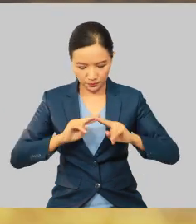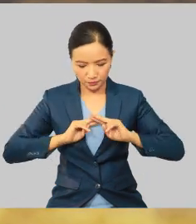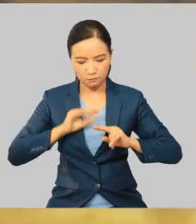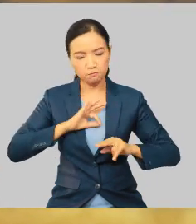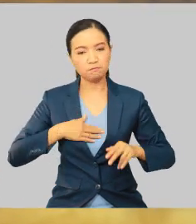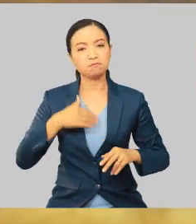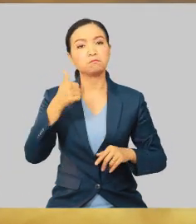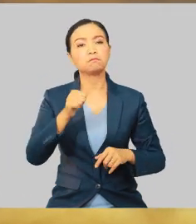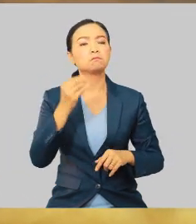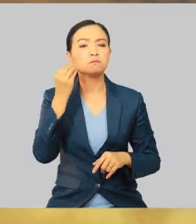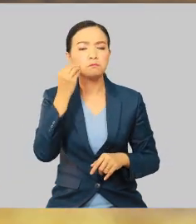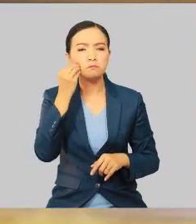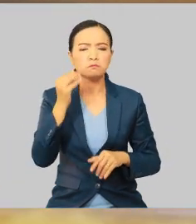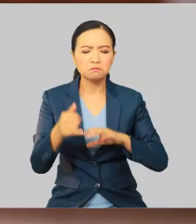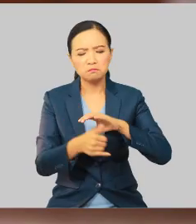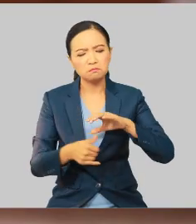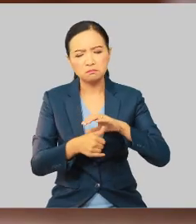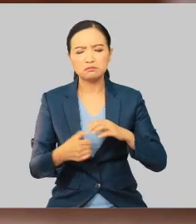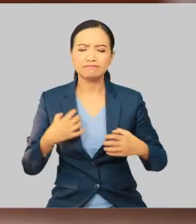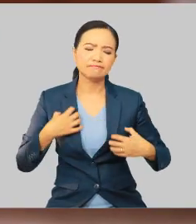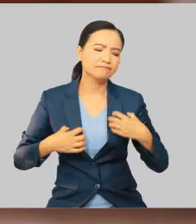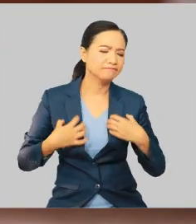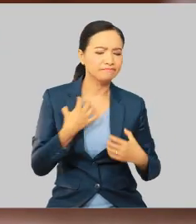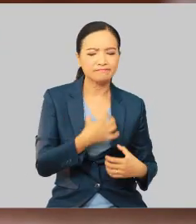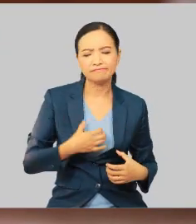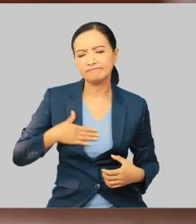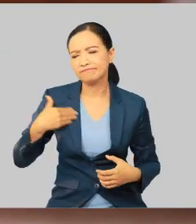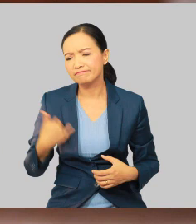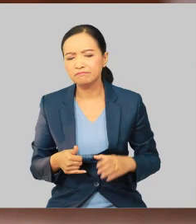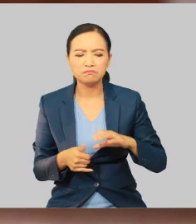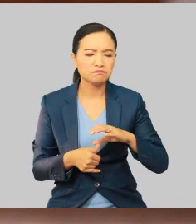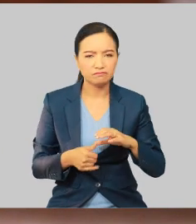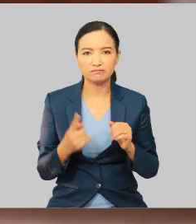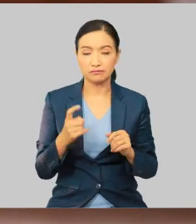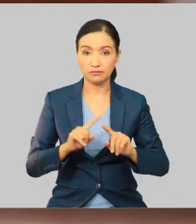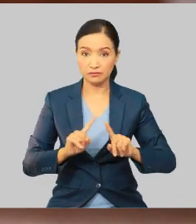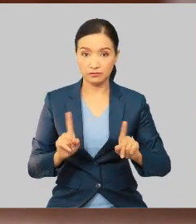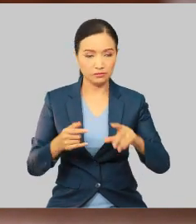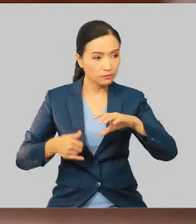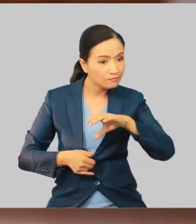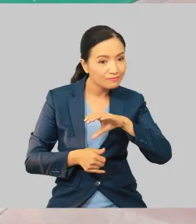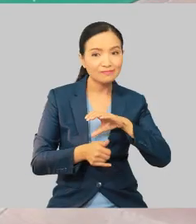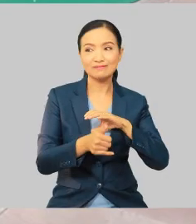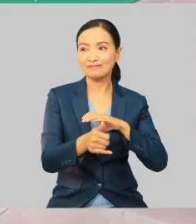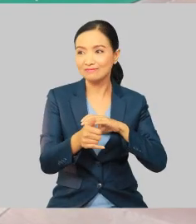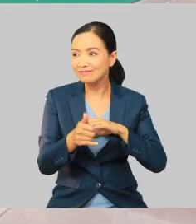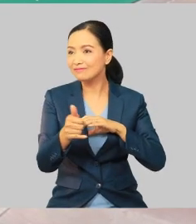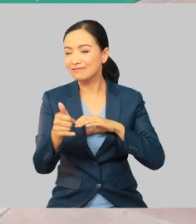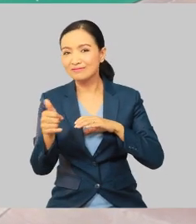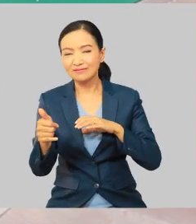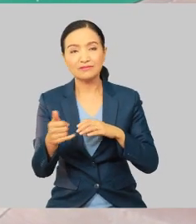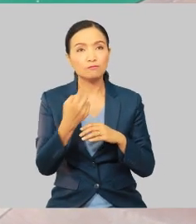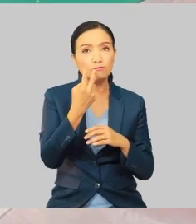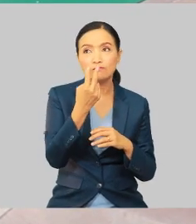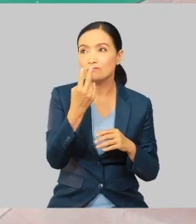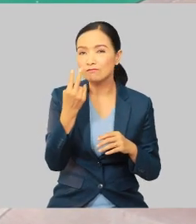ขึ้นเพราะถ้าเกิดเราอยู่แต่ที่บ้านเราก็จะจมอยู่กับความทุกข์ของตัวเองว่าเราทำอะไรไม่ได้เราไปไหนไม่ได้ค่ะแต่เราพอลองอยากที่จะลอง